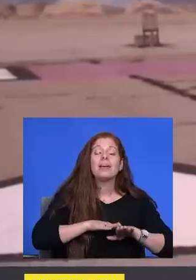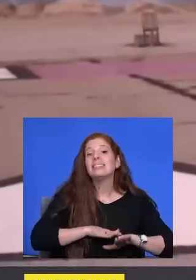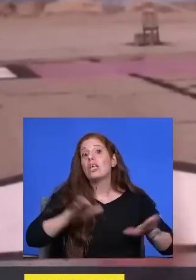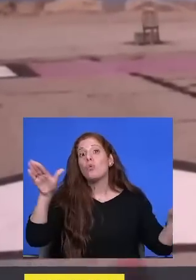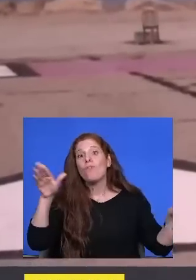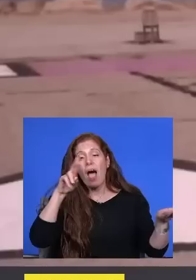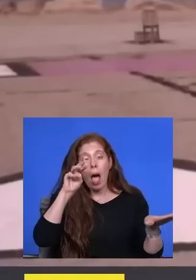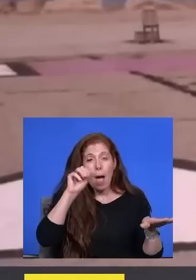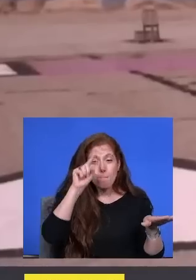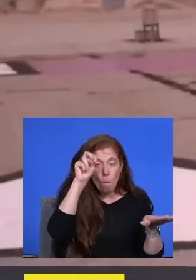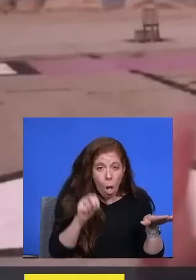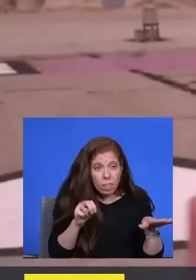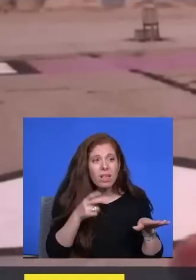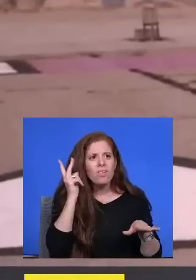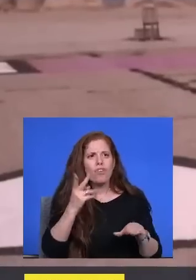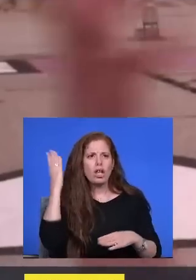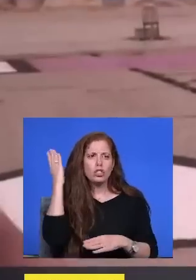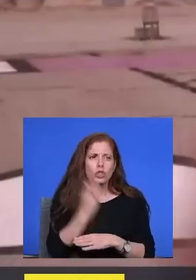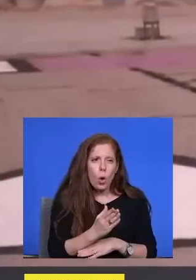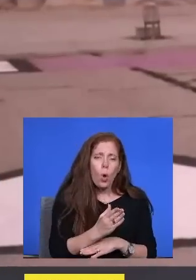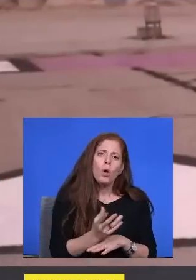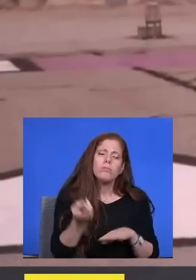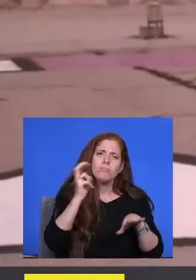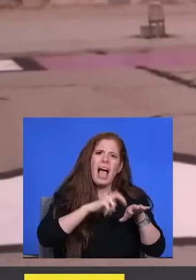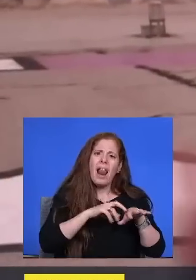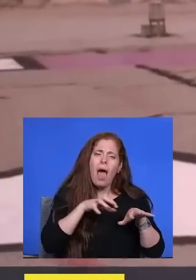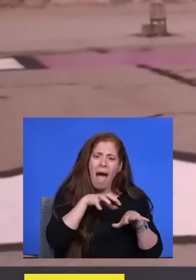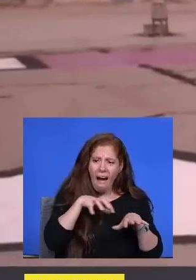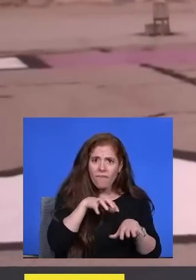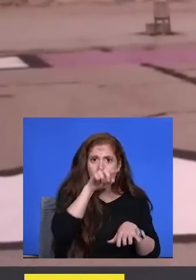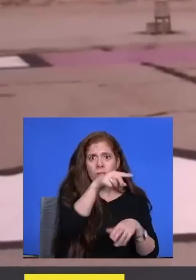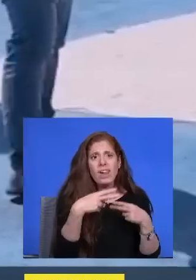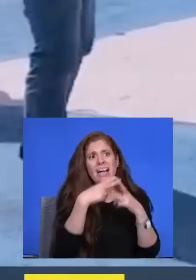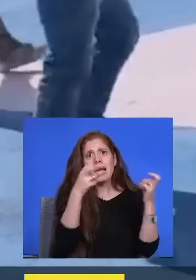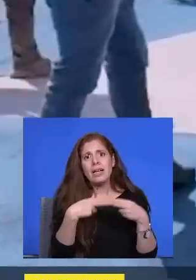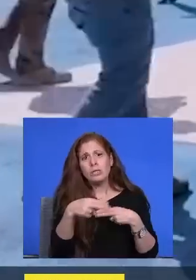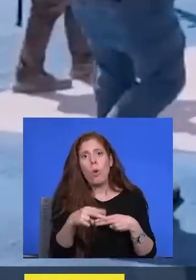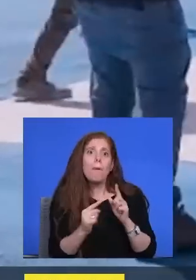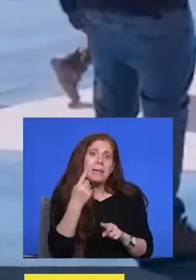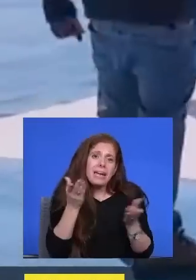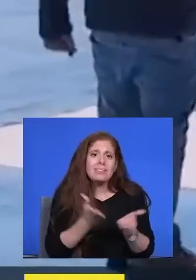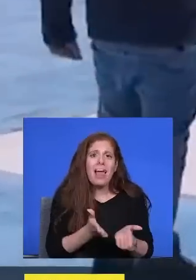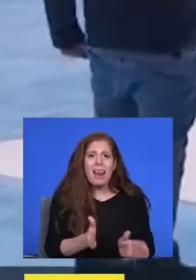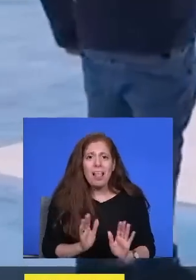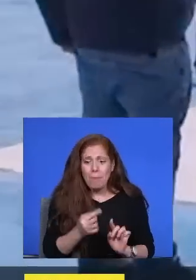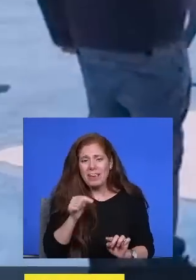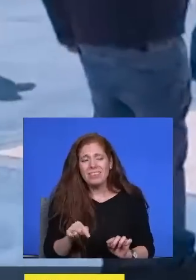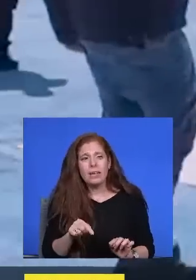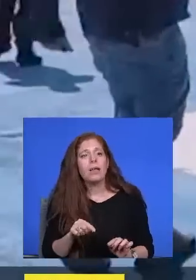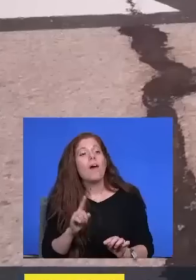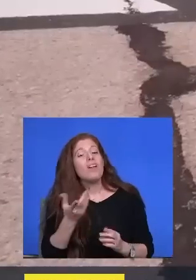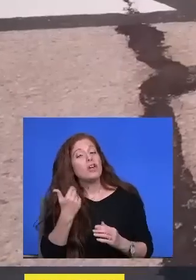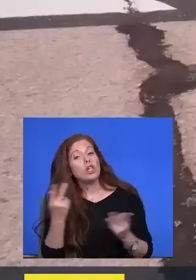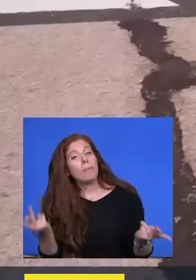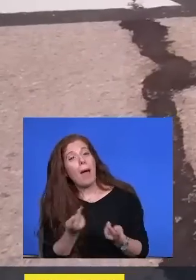להמשיך ישירות בתוך שדה תעופה, לעלות על רחפן ולהגיע לעיר הסמוכה, במקרה הזאת אילת. אבל לפני שאתם מחפשים את השאטל המעופף הקרוב